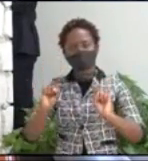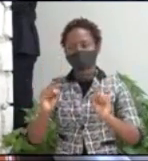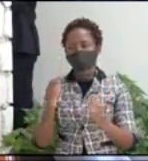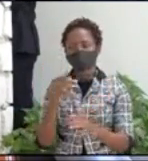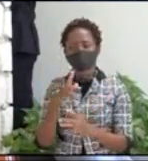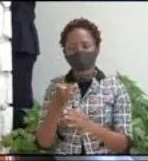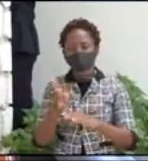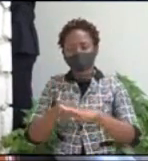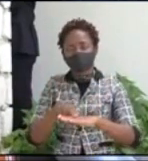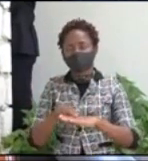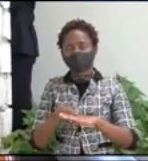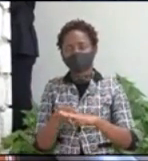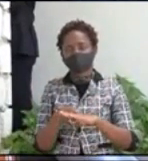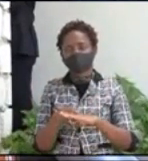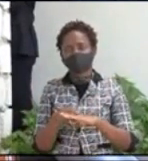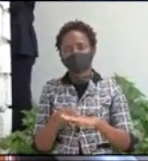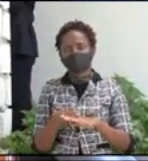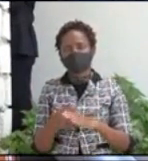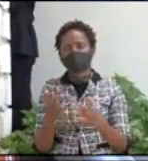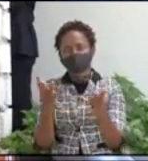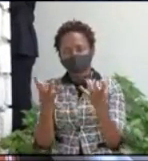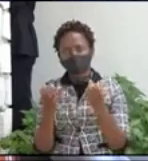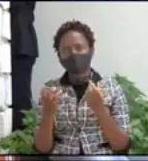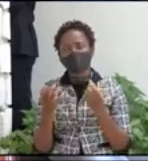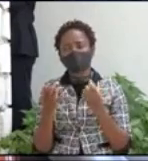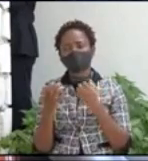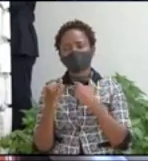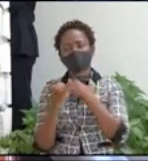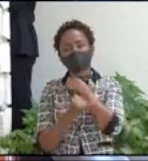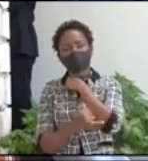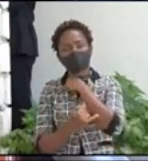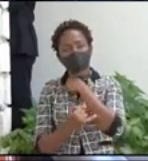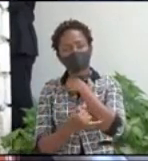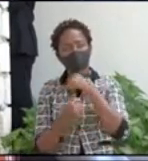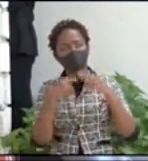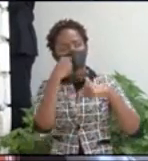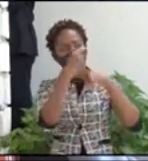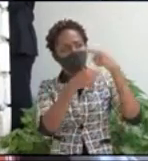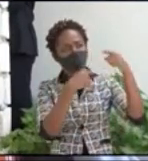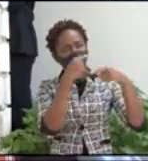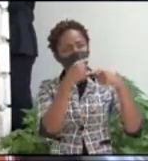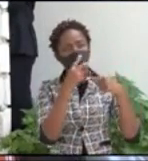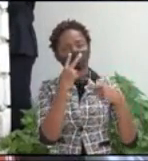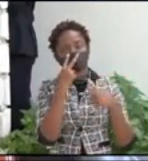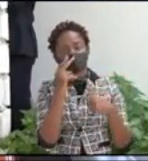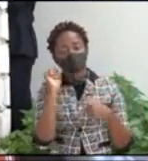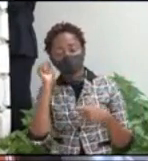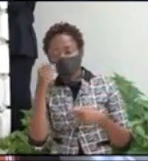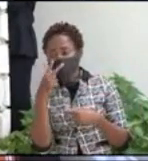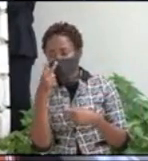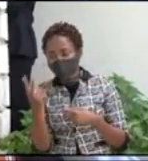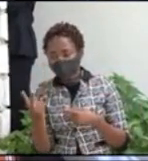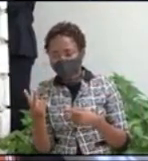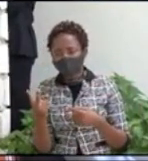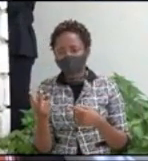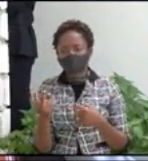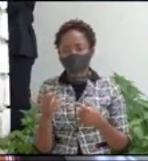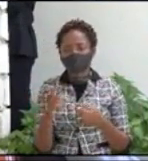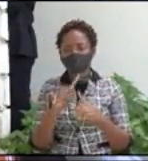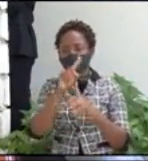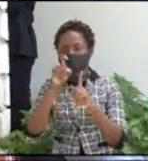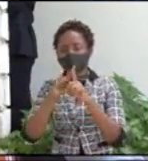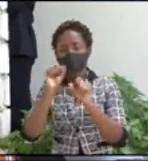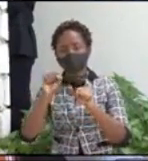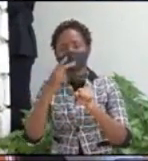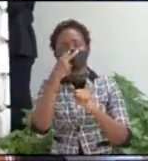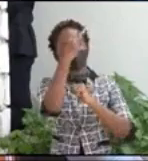correct moi voulais aller Jérémy d'ici peut-être demain n'a bien date n'a point pour venir ouais nous mon Jérémy mon